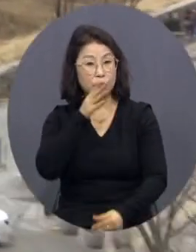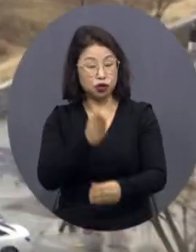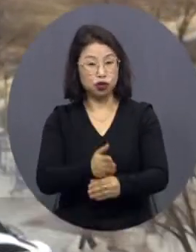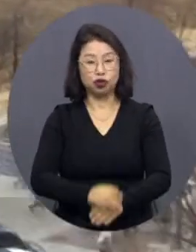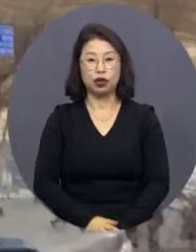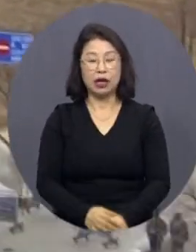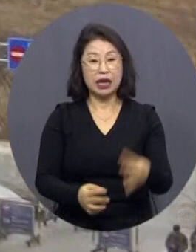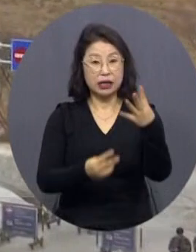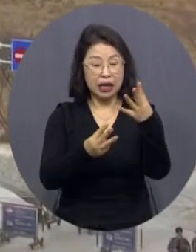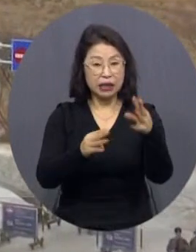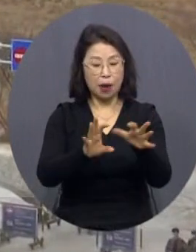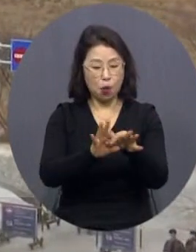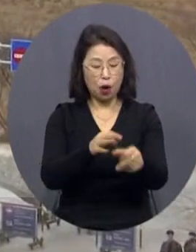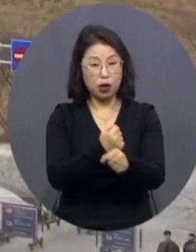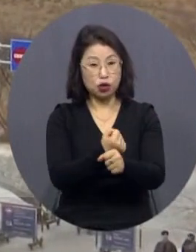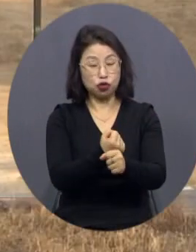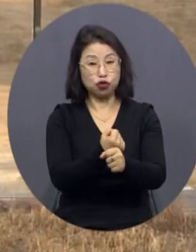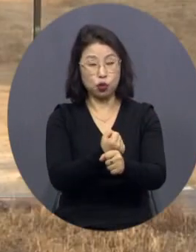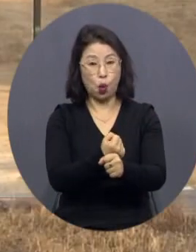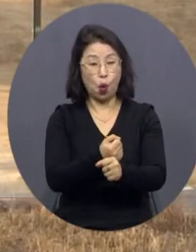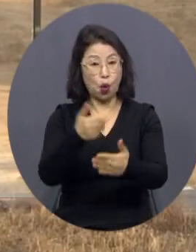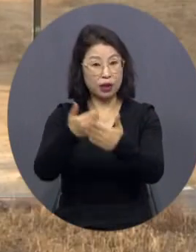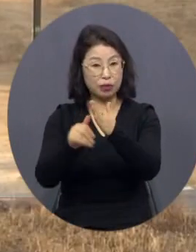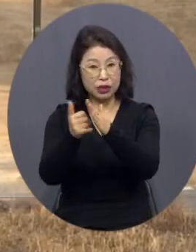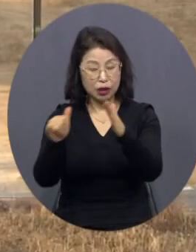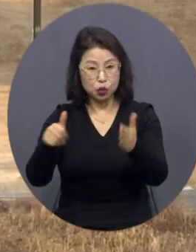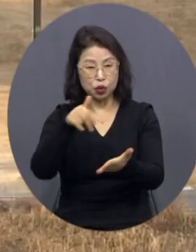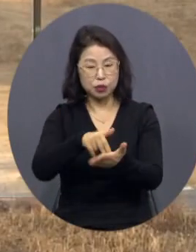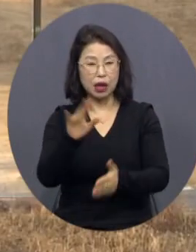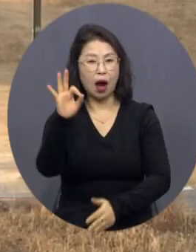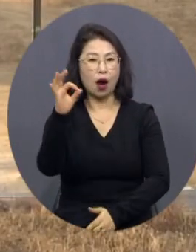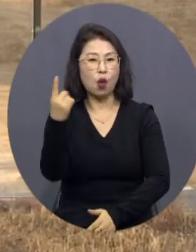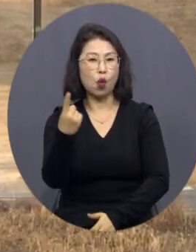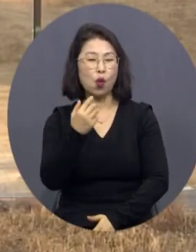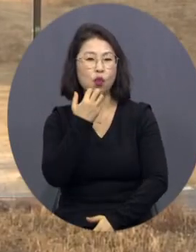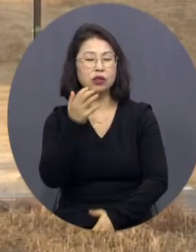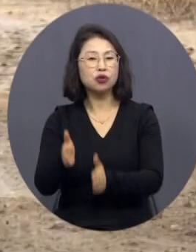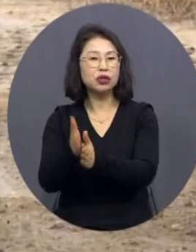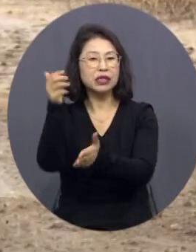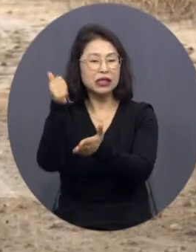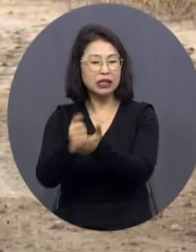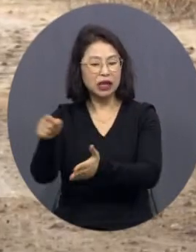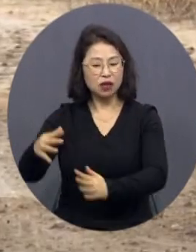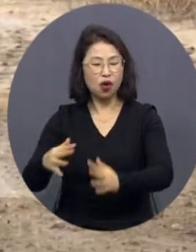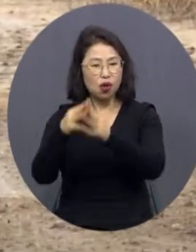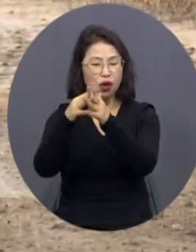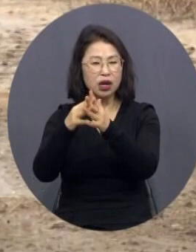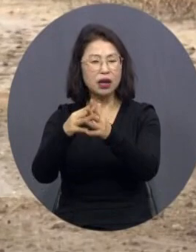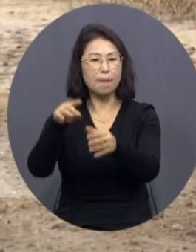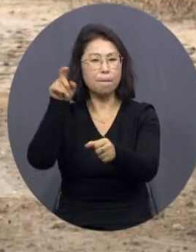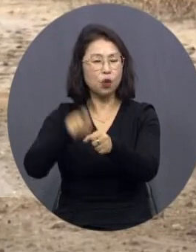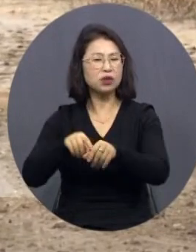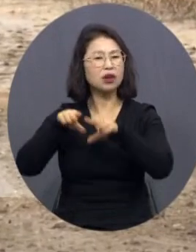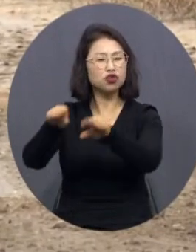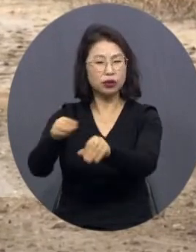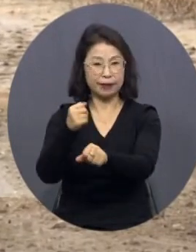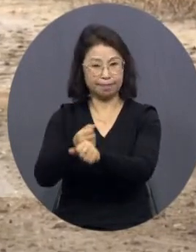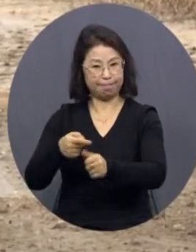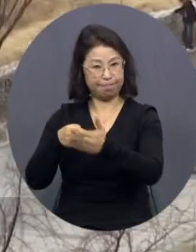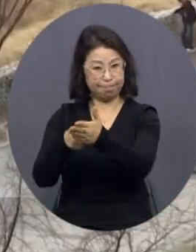유족회와 43 연구소 등은 성명을 내고 오세훈 서울시장은 이승만 기념관 설립 시도를 중단하라고